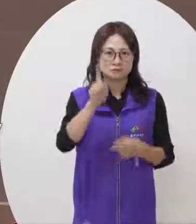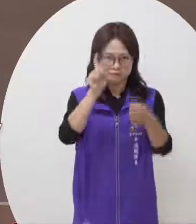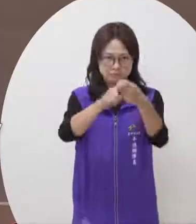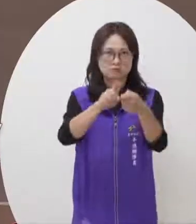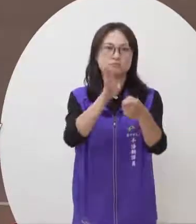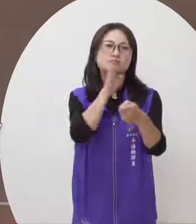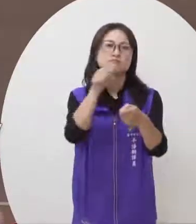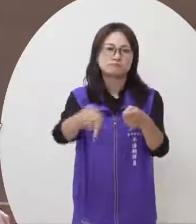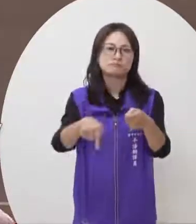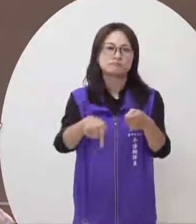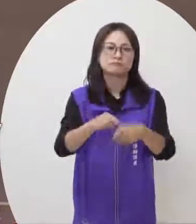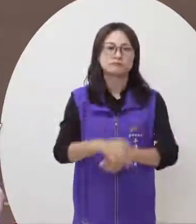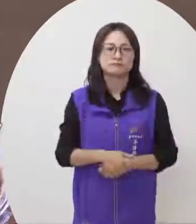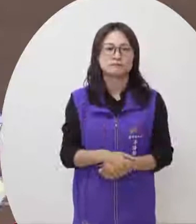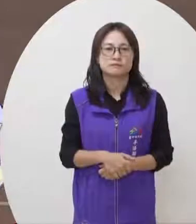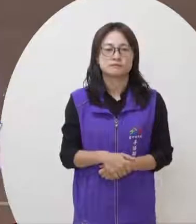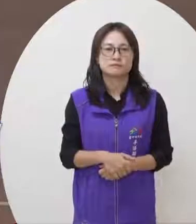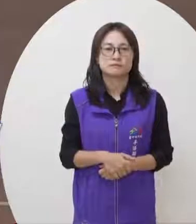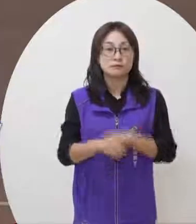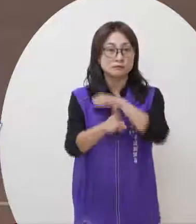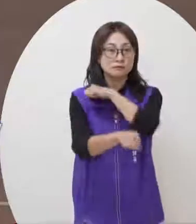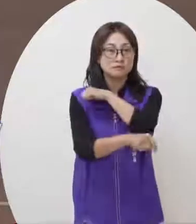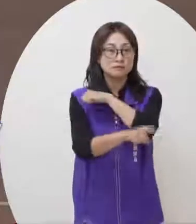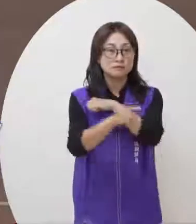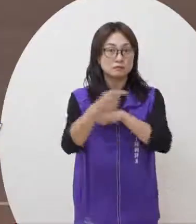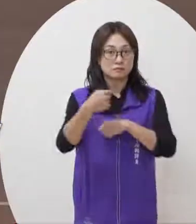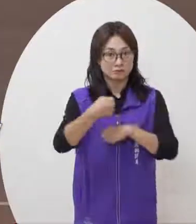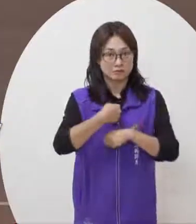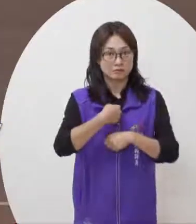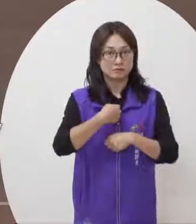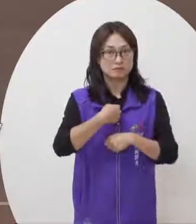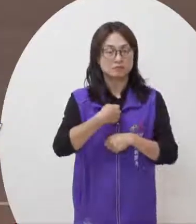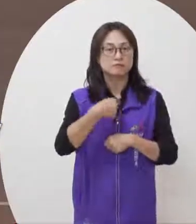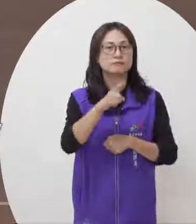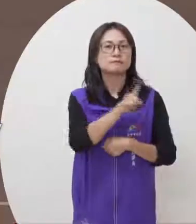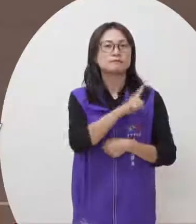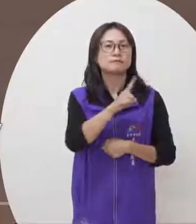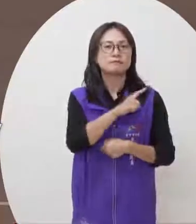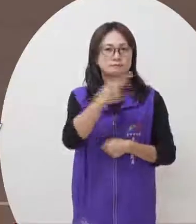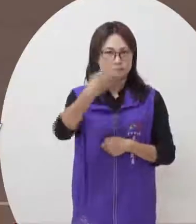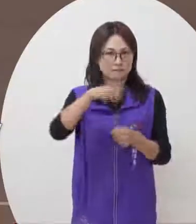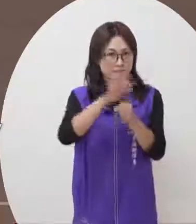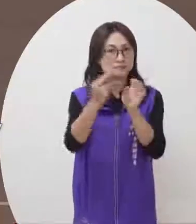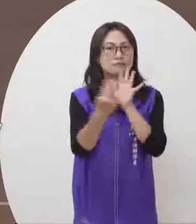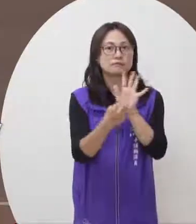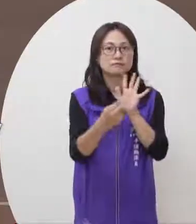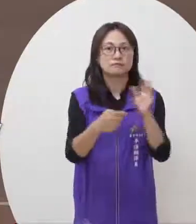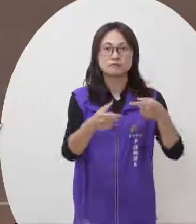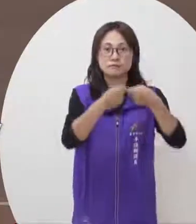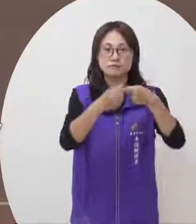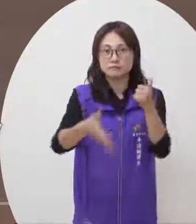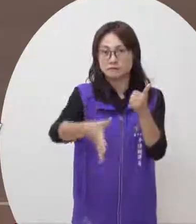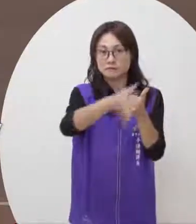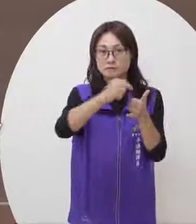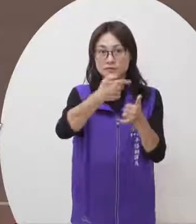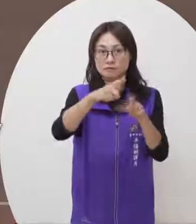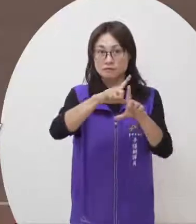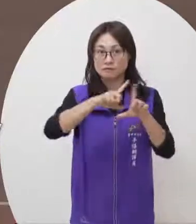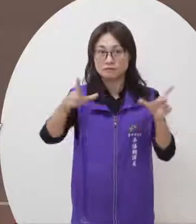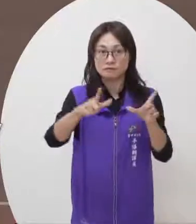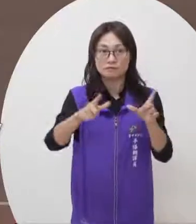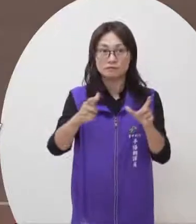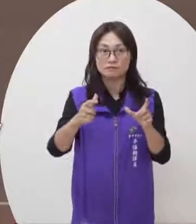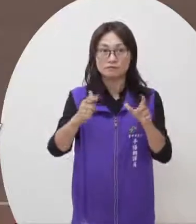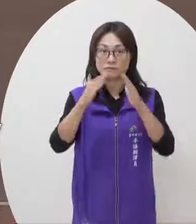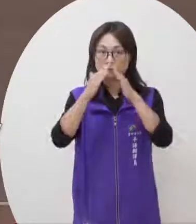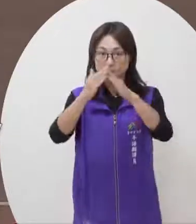动市政会议。那最后几个事情市长亲自再补充哈。第一个，我们全台湾最大的都市